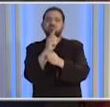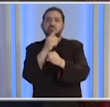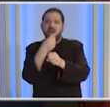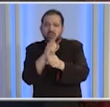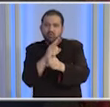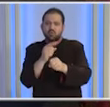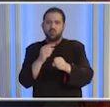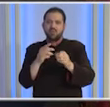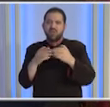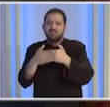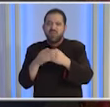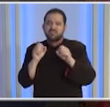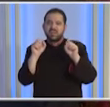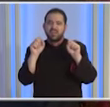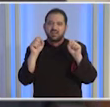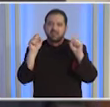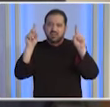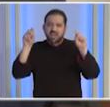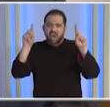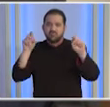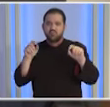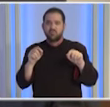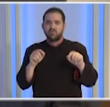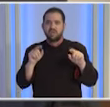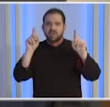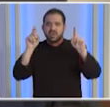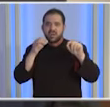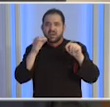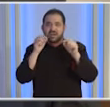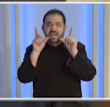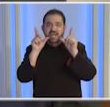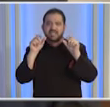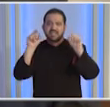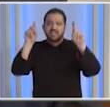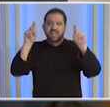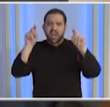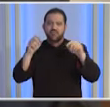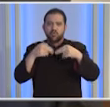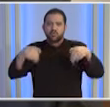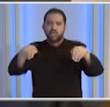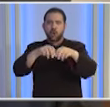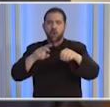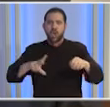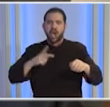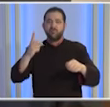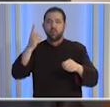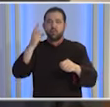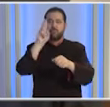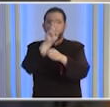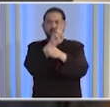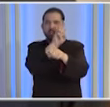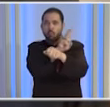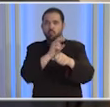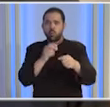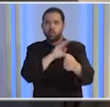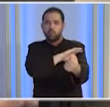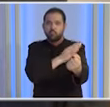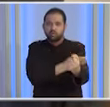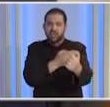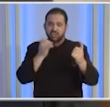dăinuit până astăzi. Și am fost un popor robust și putem spune că asta ne-a ținut pe